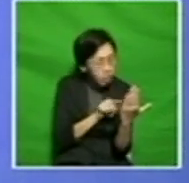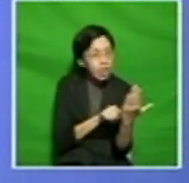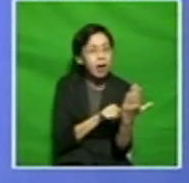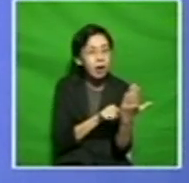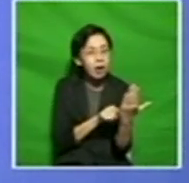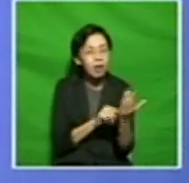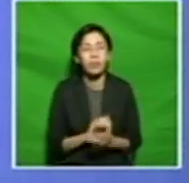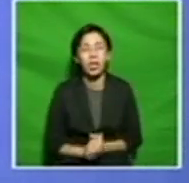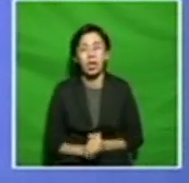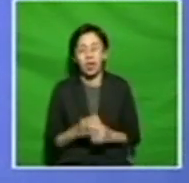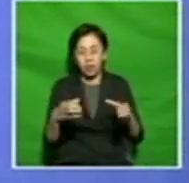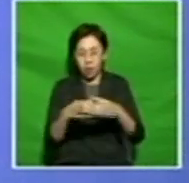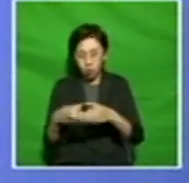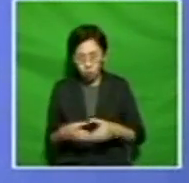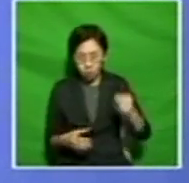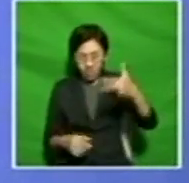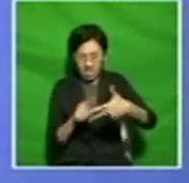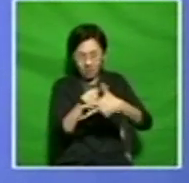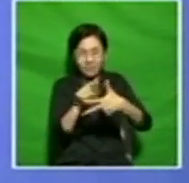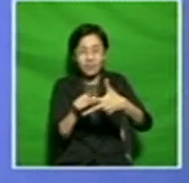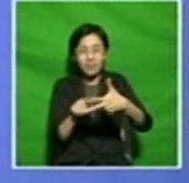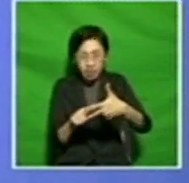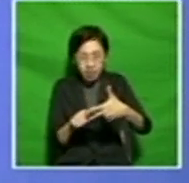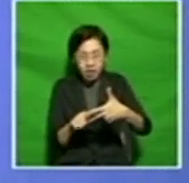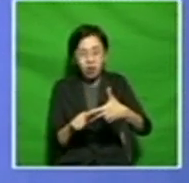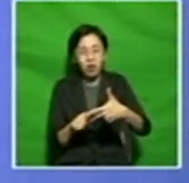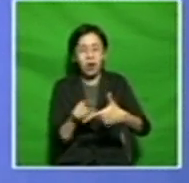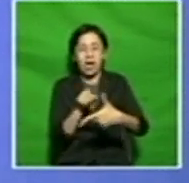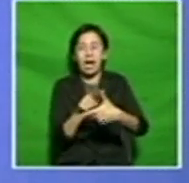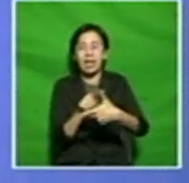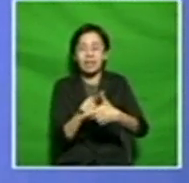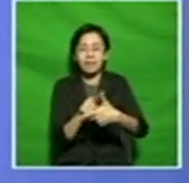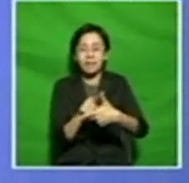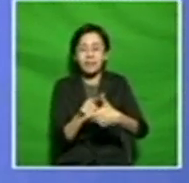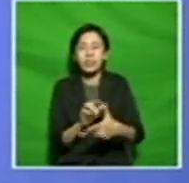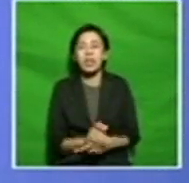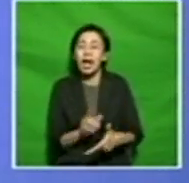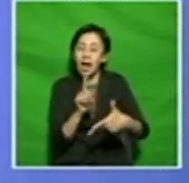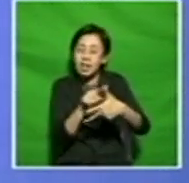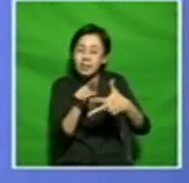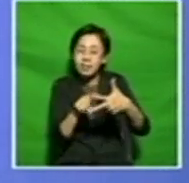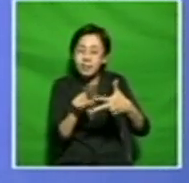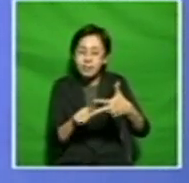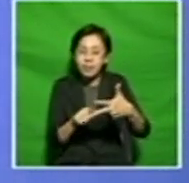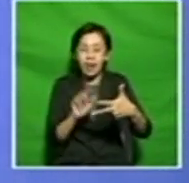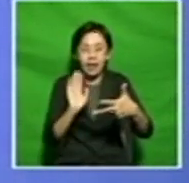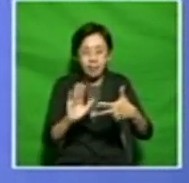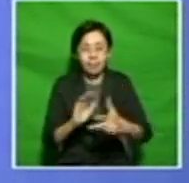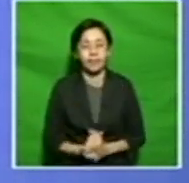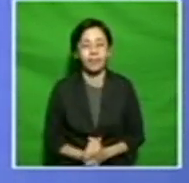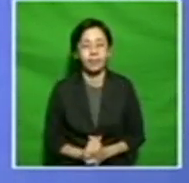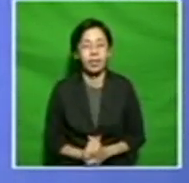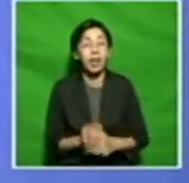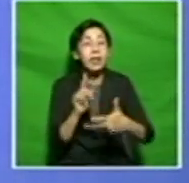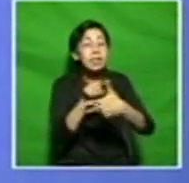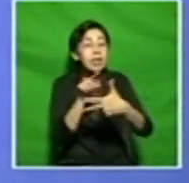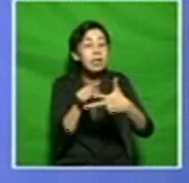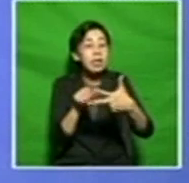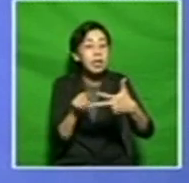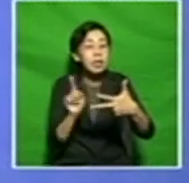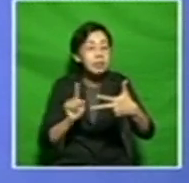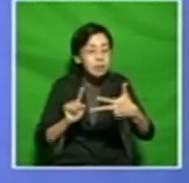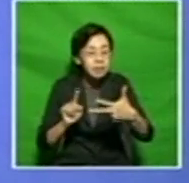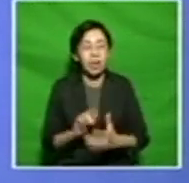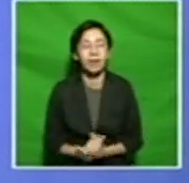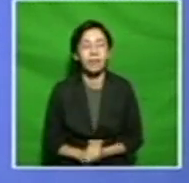คนสามประเภทซึ่งมันก็เหมือนเคอร์ฟิวแล้วเนี่ยแต่เขาก็ยกเว้นไว้ให้ข้อยกเว้นเหล่านั้นแหละครับคือข้อยกเว้น